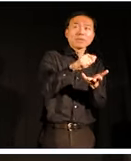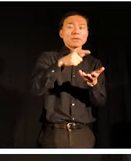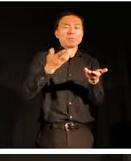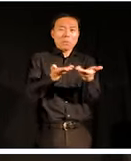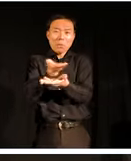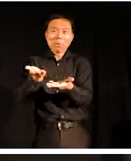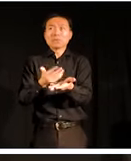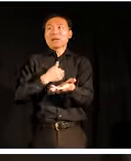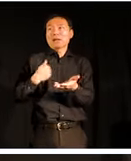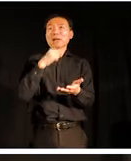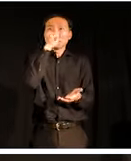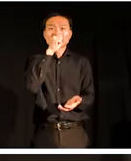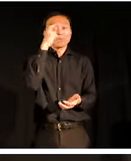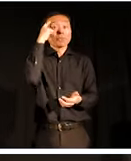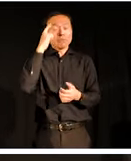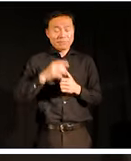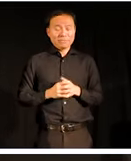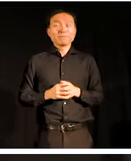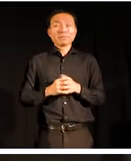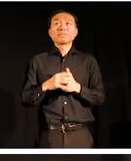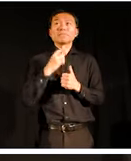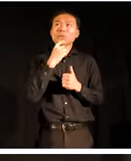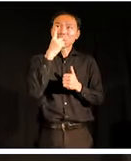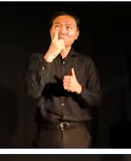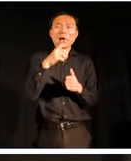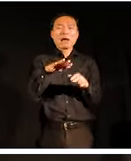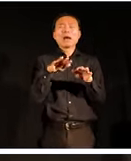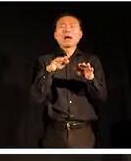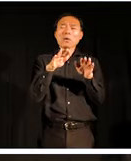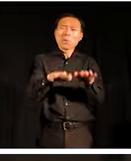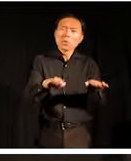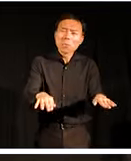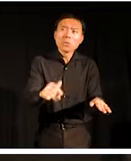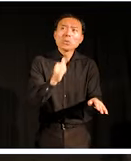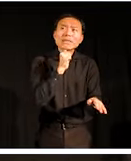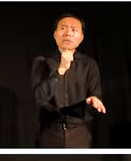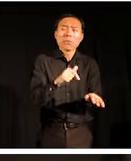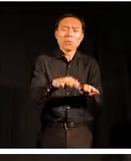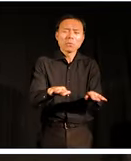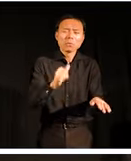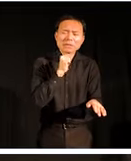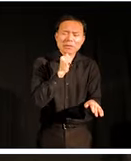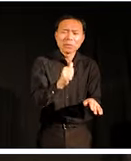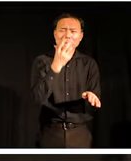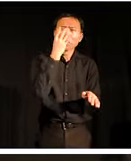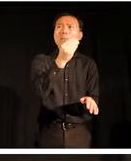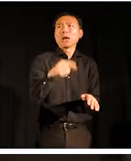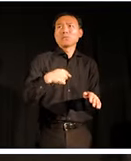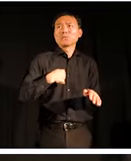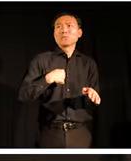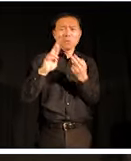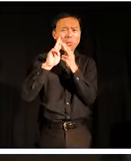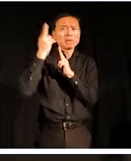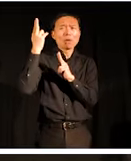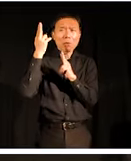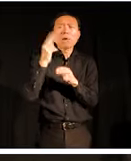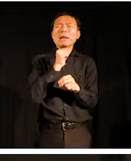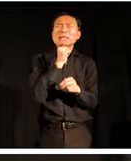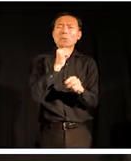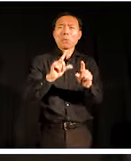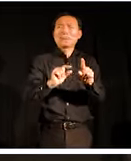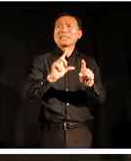風に思っていますあとやっぱ個人的にはすごく子供の貧困っていう昔から関心があって特に沖縄県は貧困率が高いという風